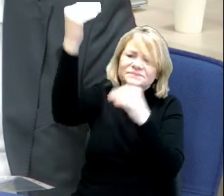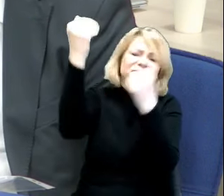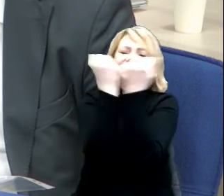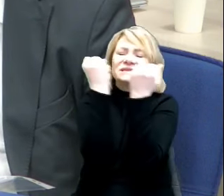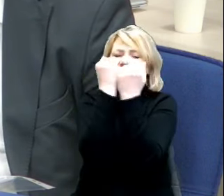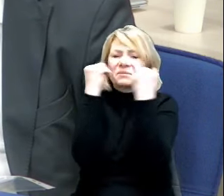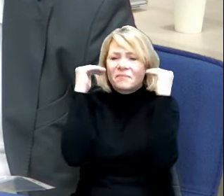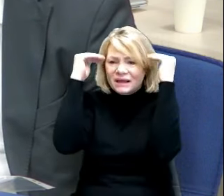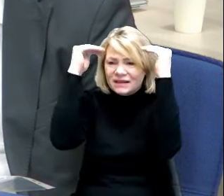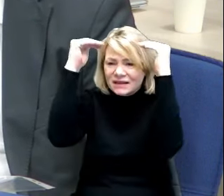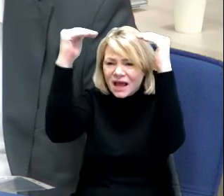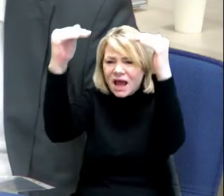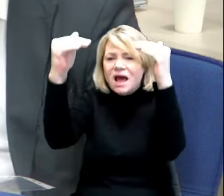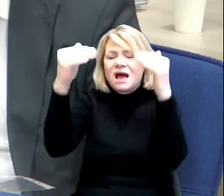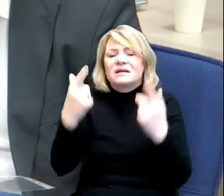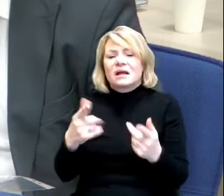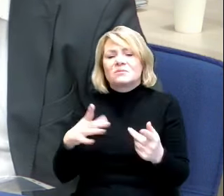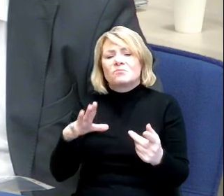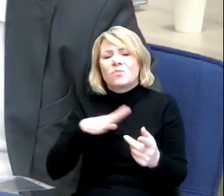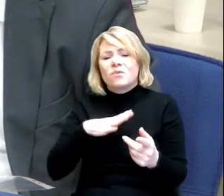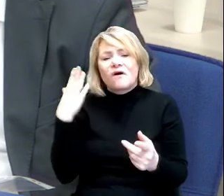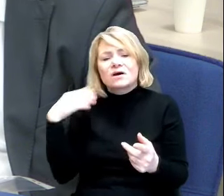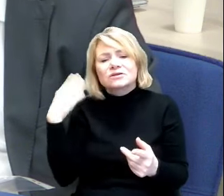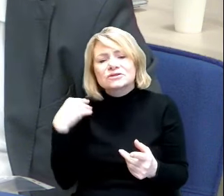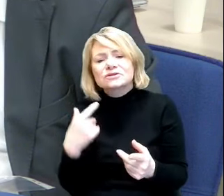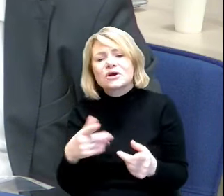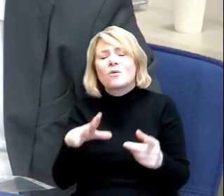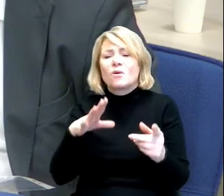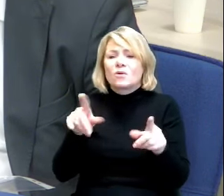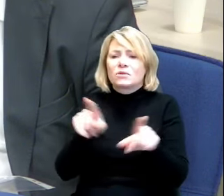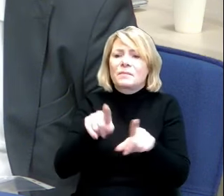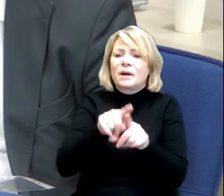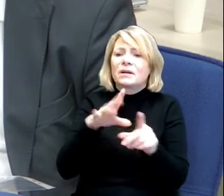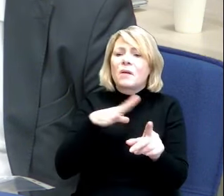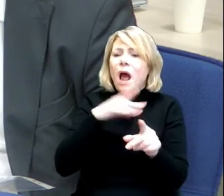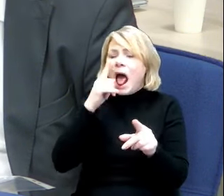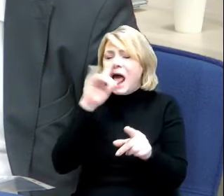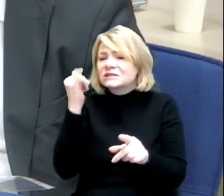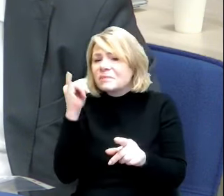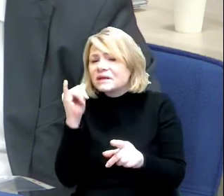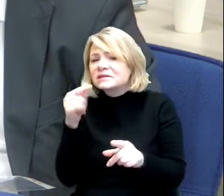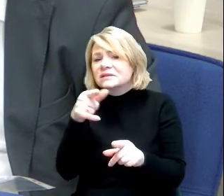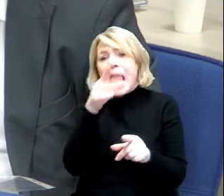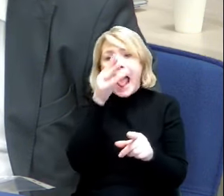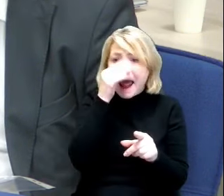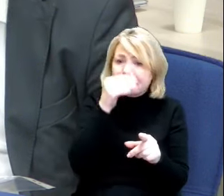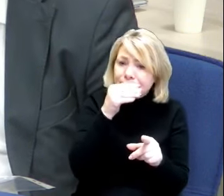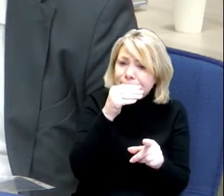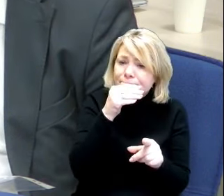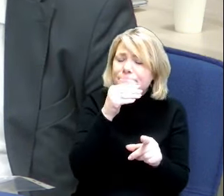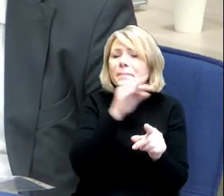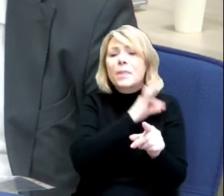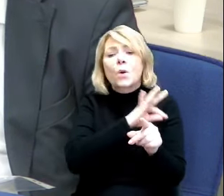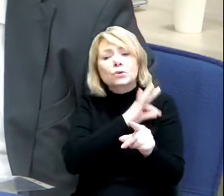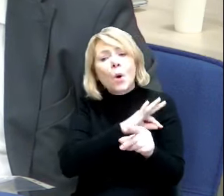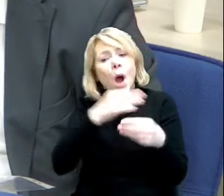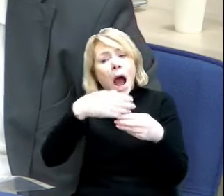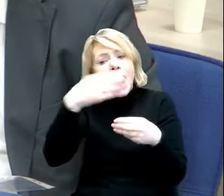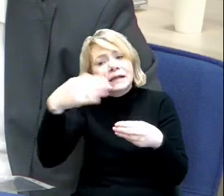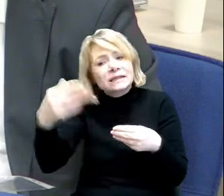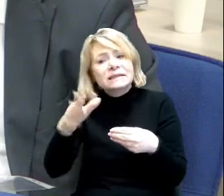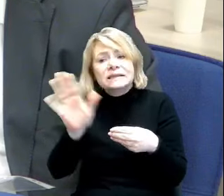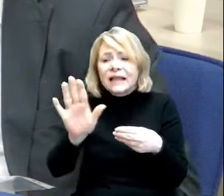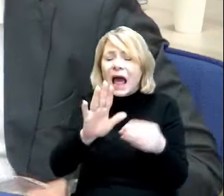ties įėjimais buvo darėm darėm ekspertizę ar tie statiniai galima juos naudoti ateity tai vienu